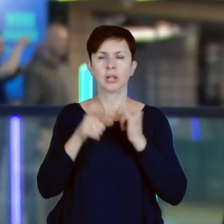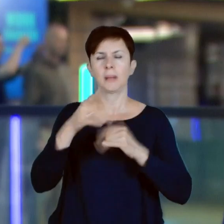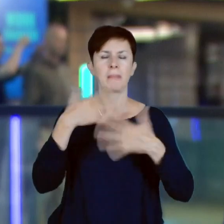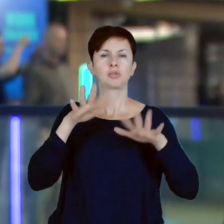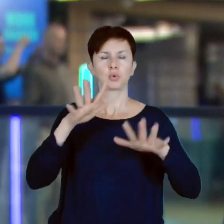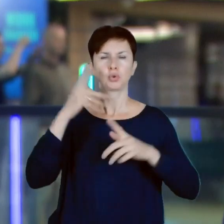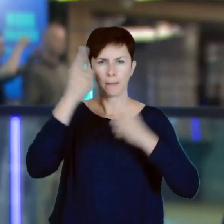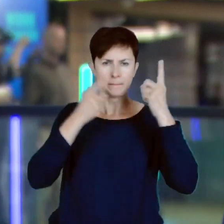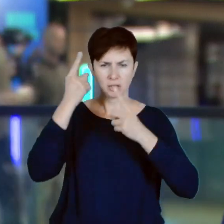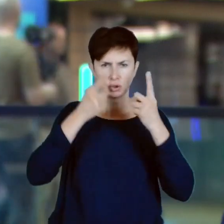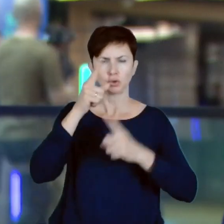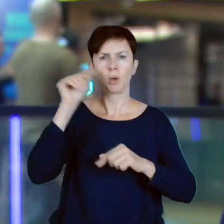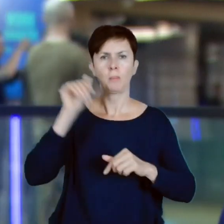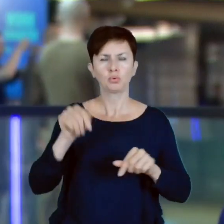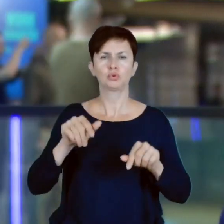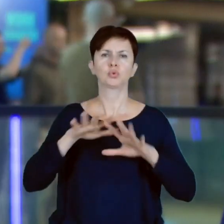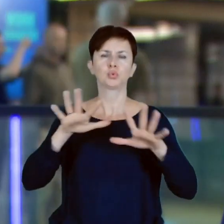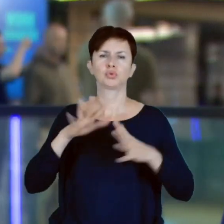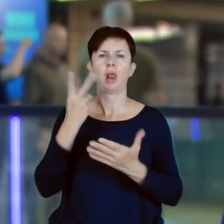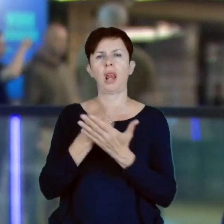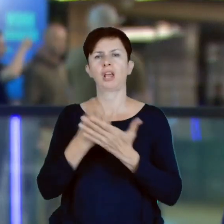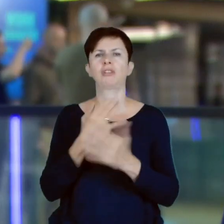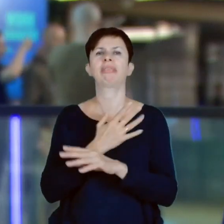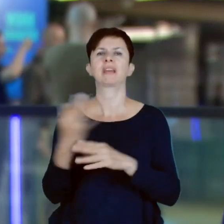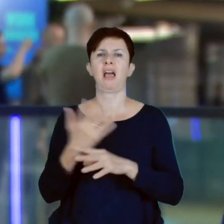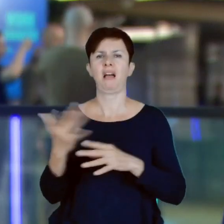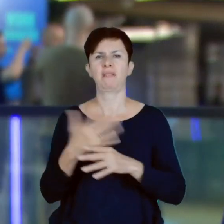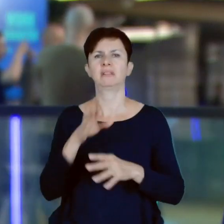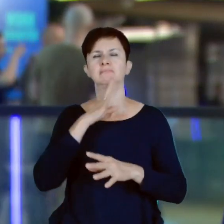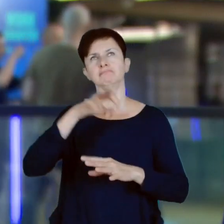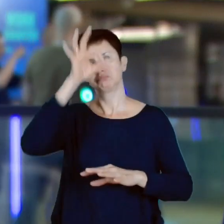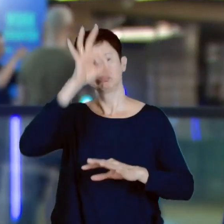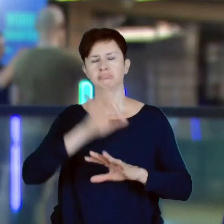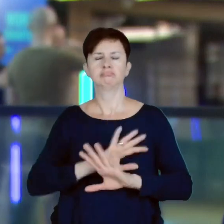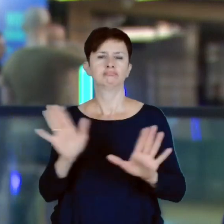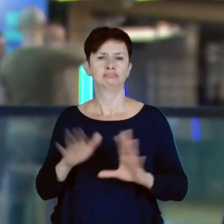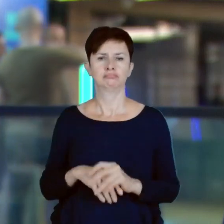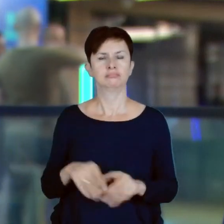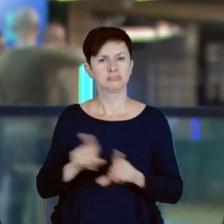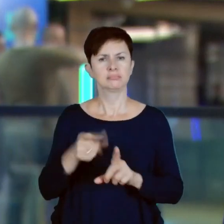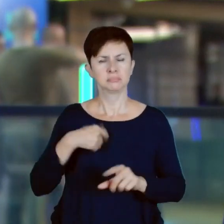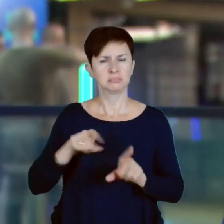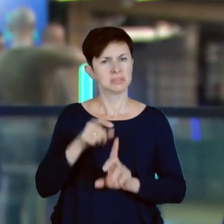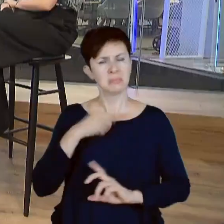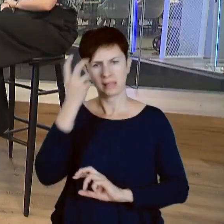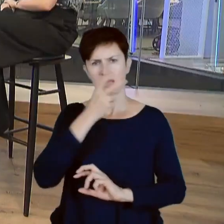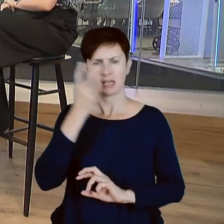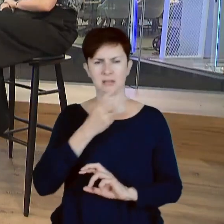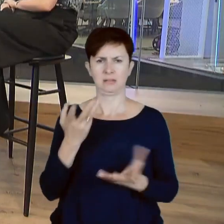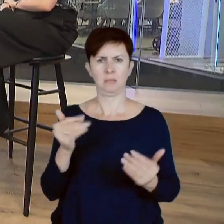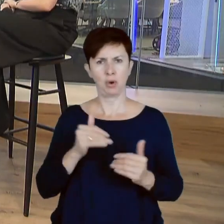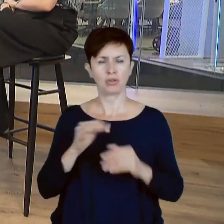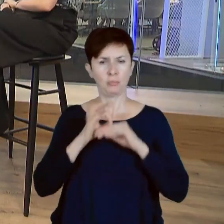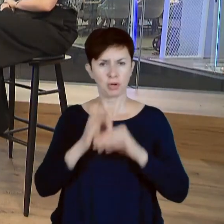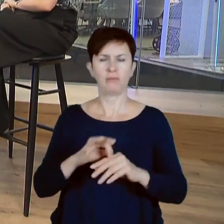leż na trawie. I myślę, to jest na przykład coś, co mnie bardzo interesuje, jak możemy do tego dojść, czyli wprowadzajmy sztuczną inteligencję do